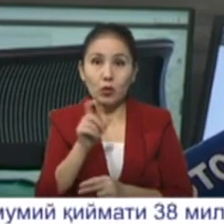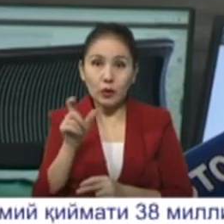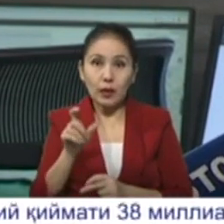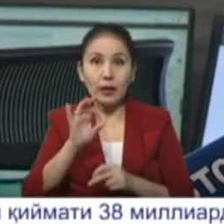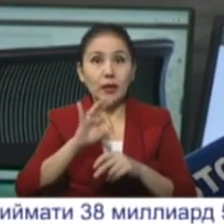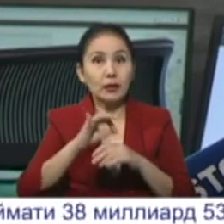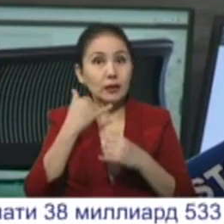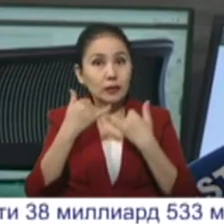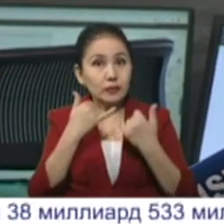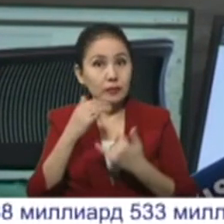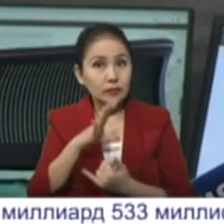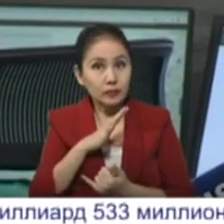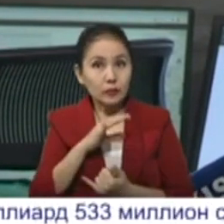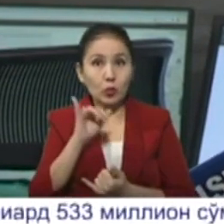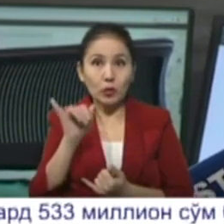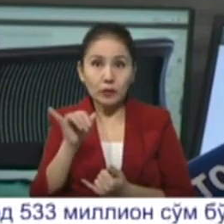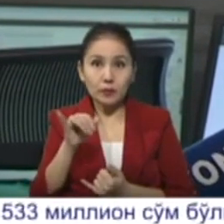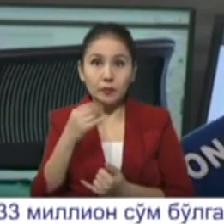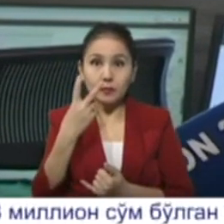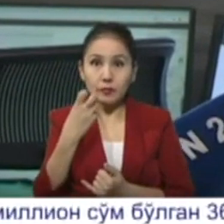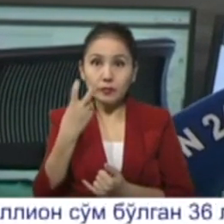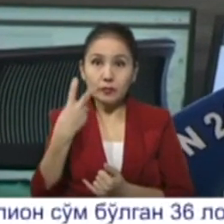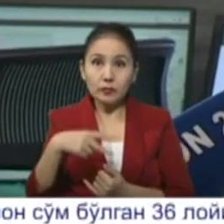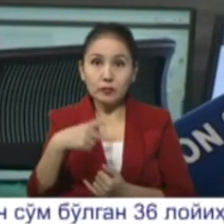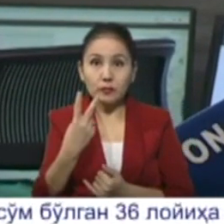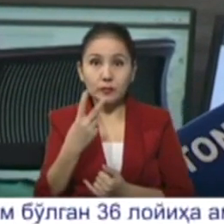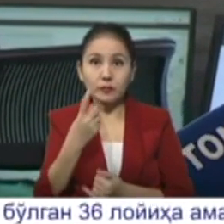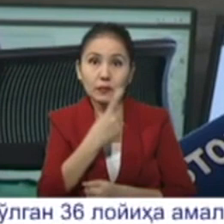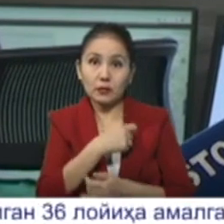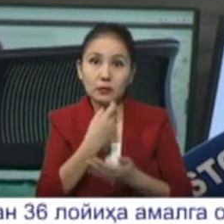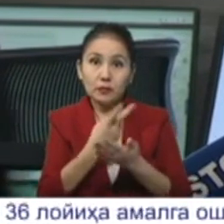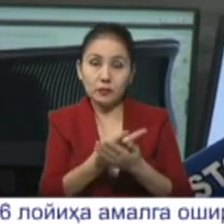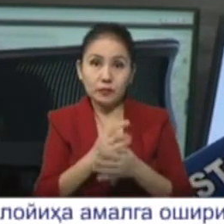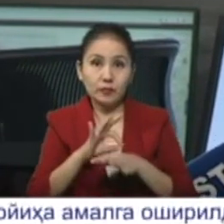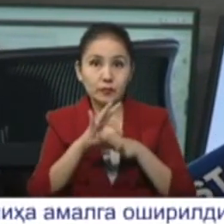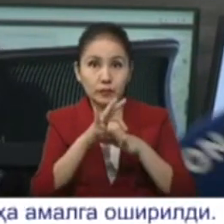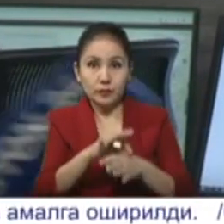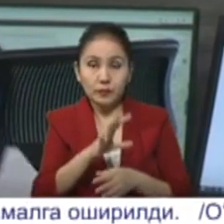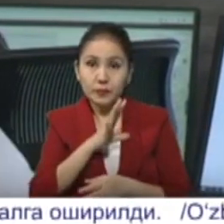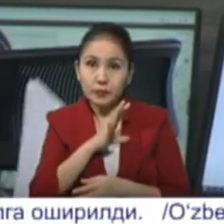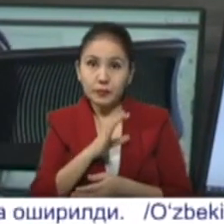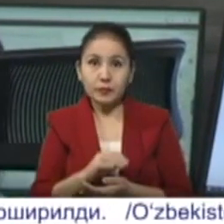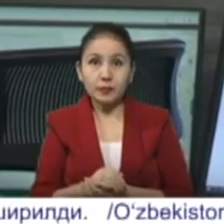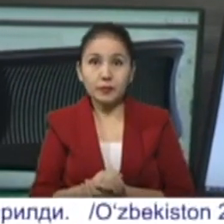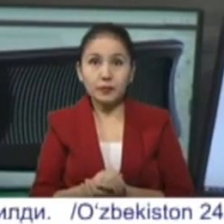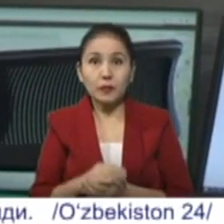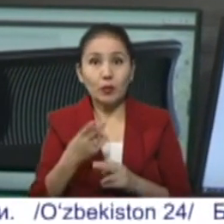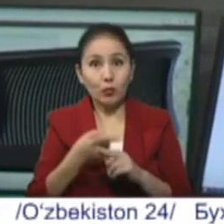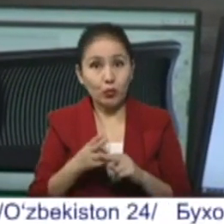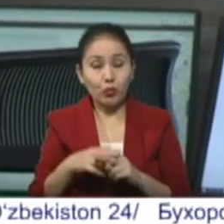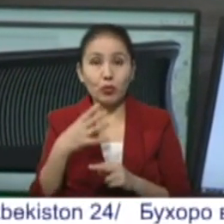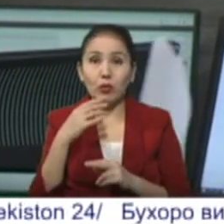чақириб келиб тушган 103-га. Улардан 222-тасини касалхоналарга олиб бориб ётқизганмиз. Демак, бу хавотирли